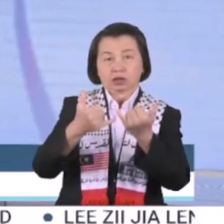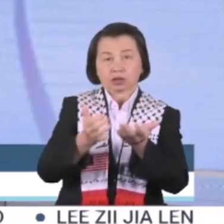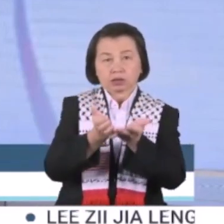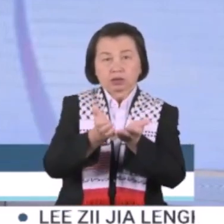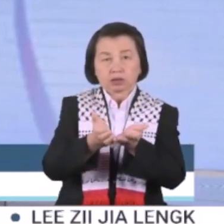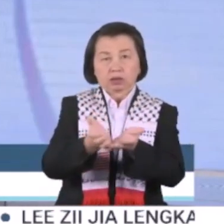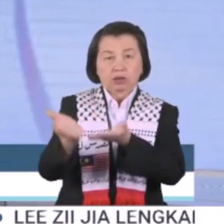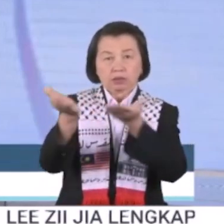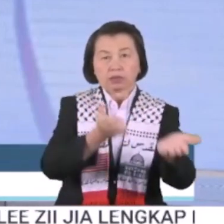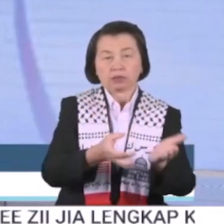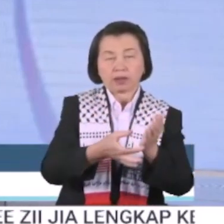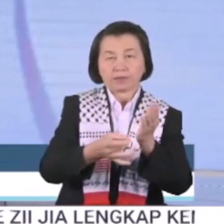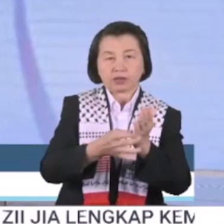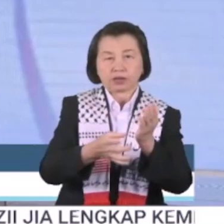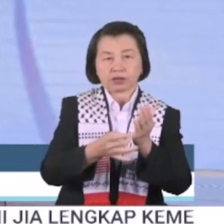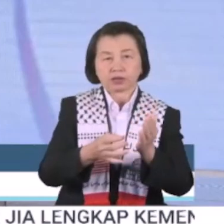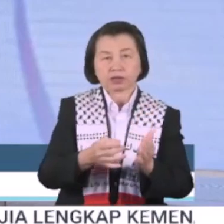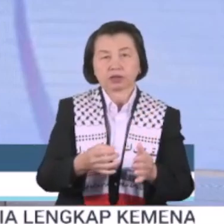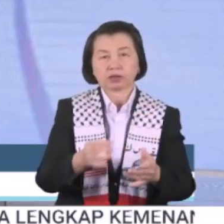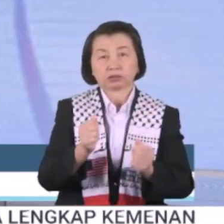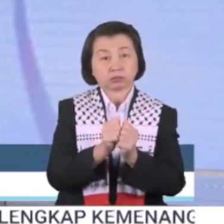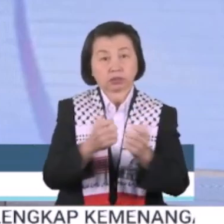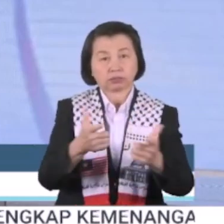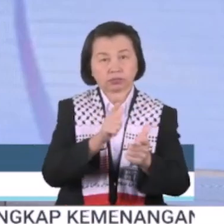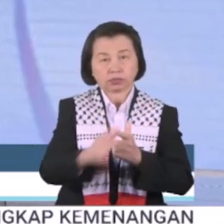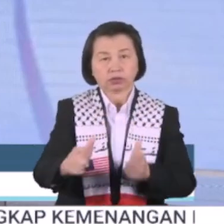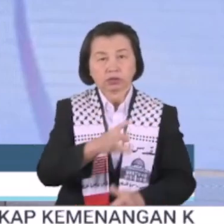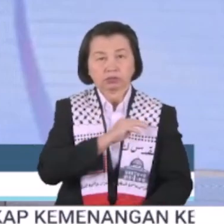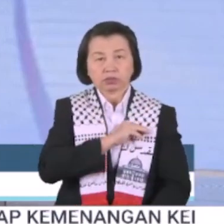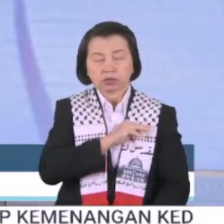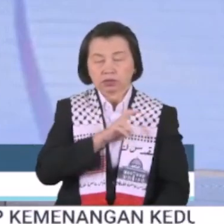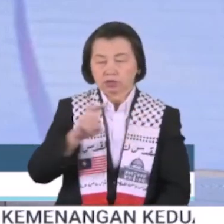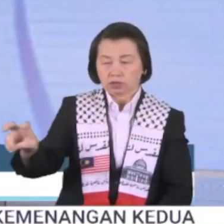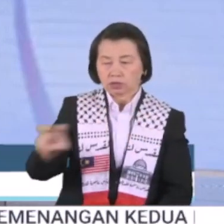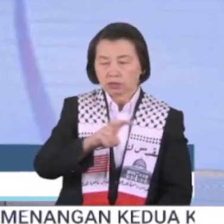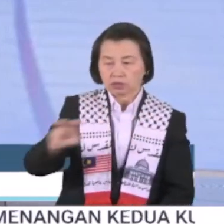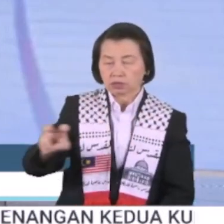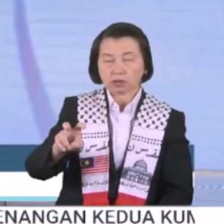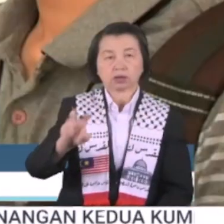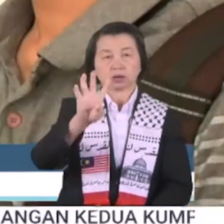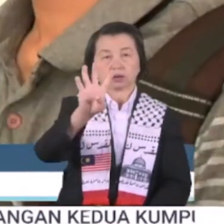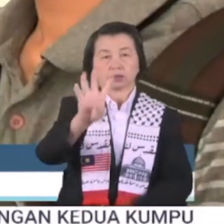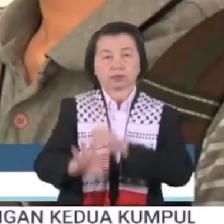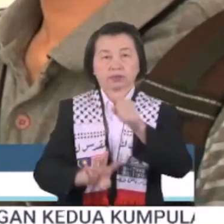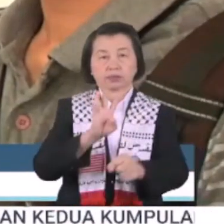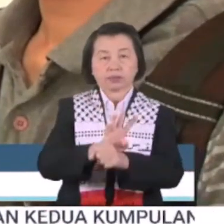perkapalan membawa minyak grade berat tanpa kelulusan Menteri Pengangkutan 4 tahun lalu.